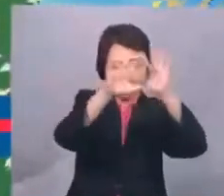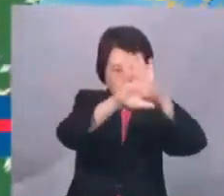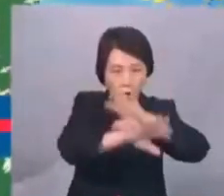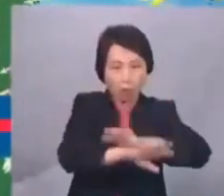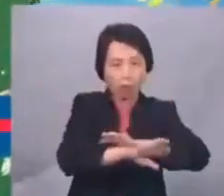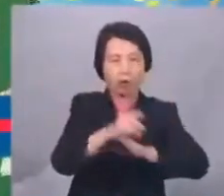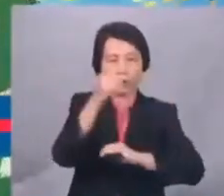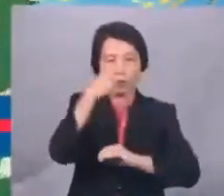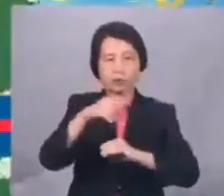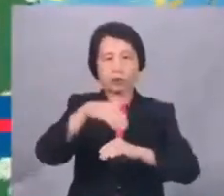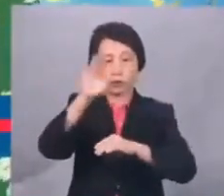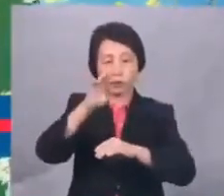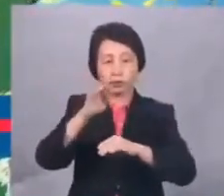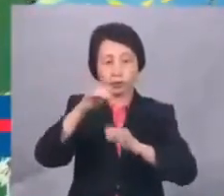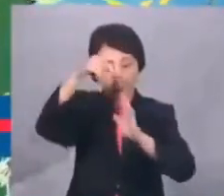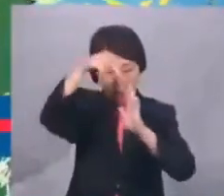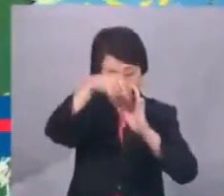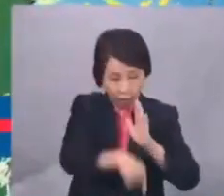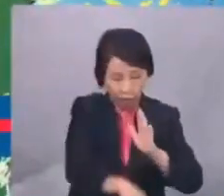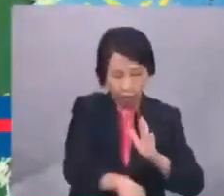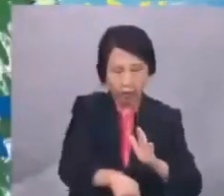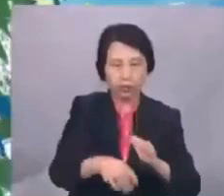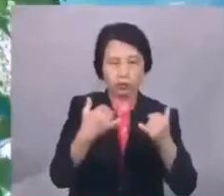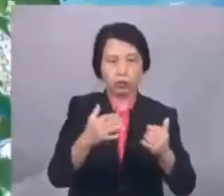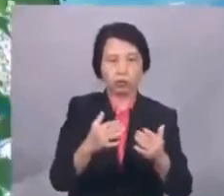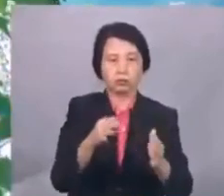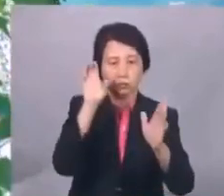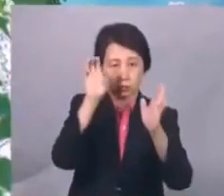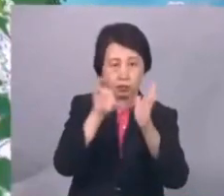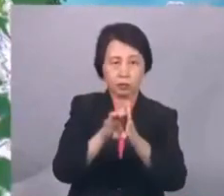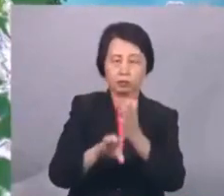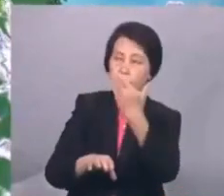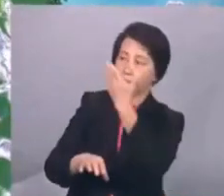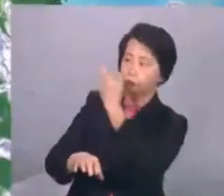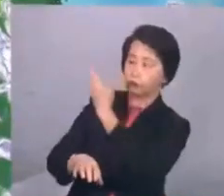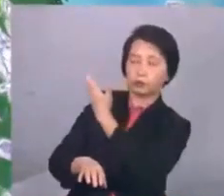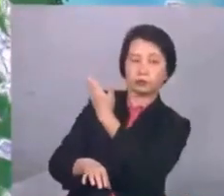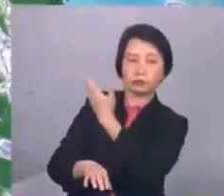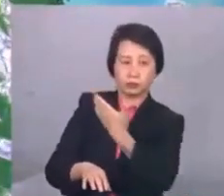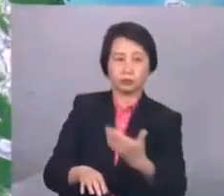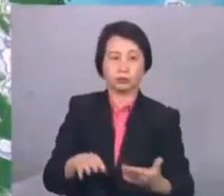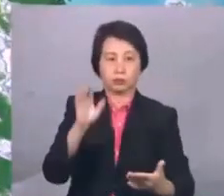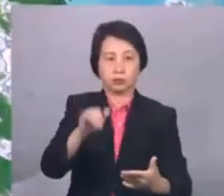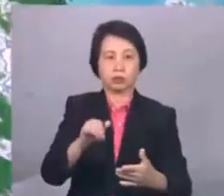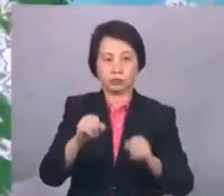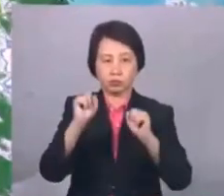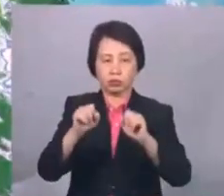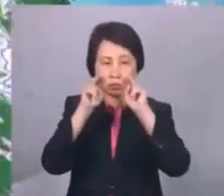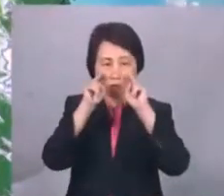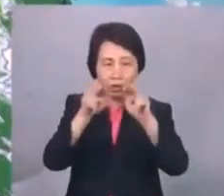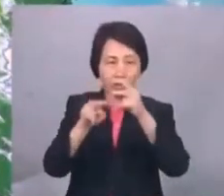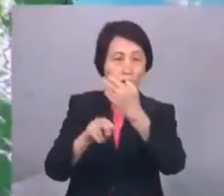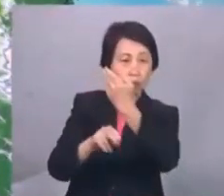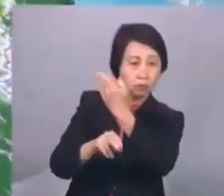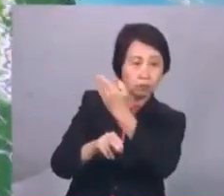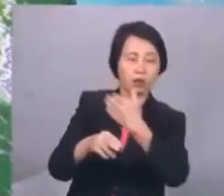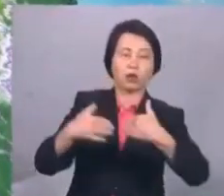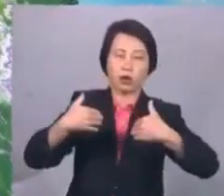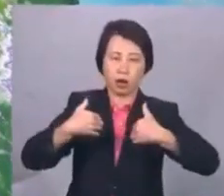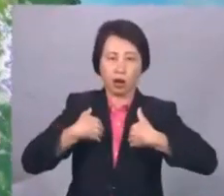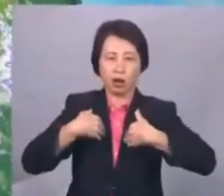untuk paparan yang lebih terperinci kita terus kepada Papar animations satelit semester yang mana dapat kita perhatikan